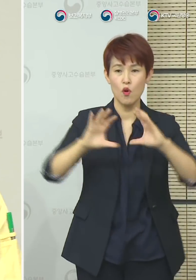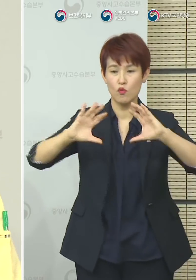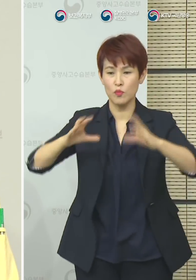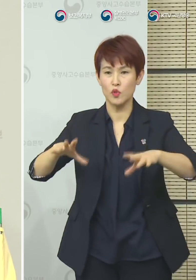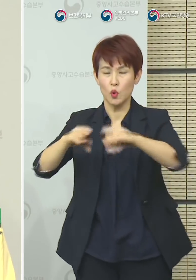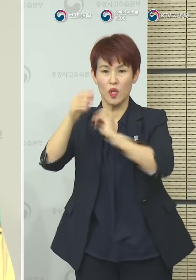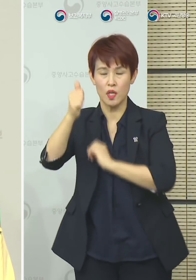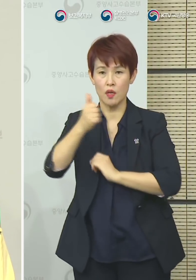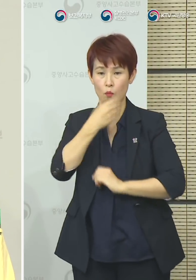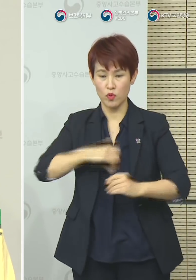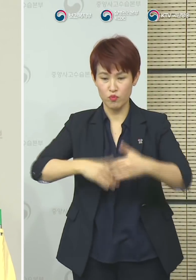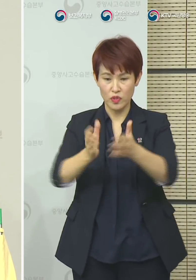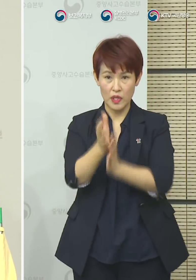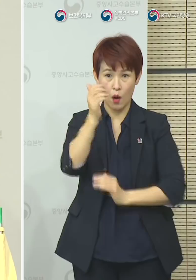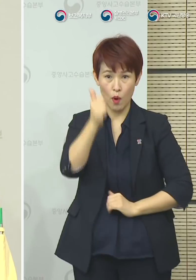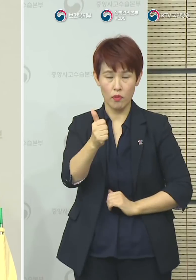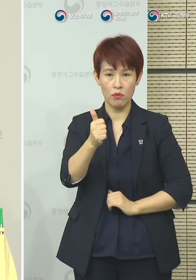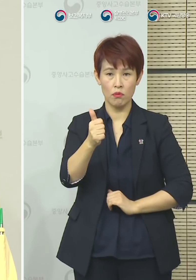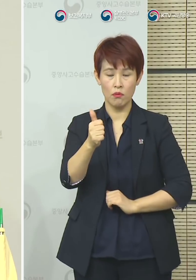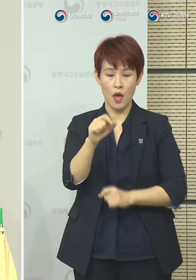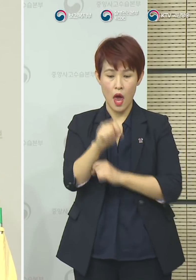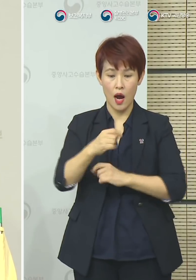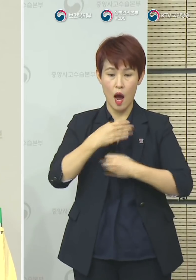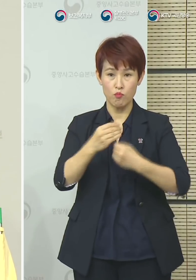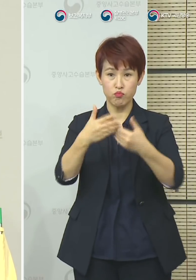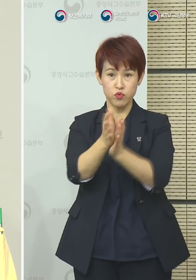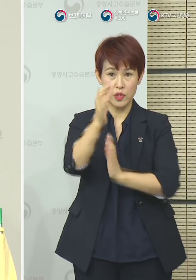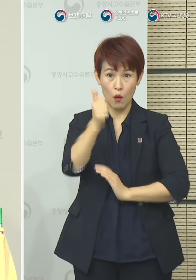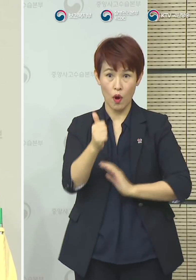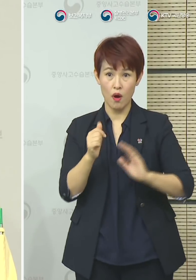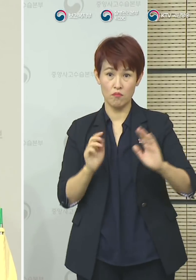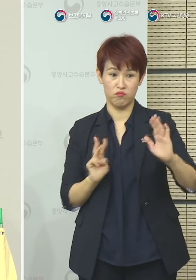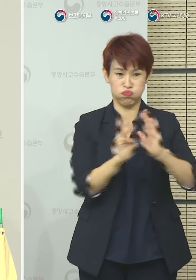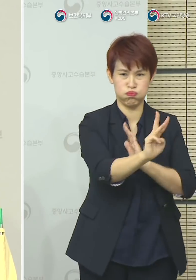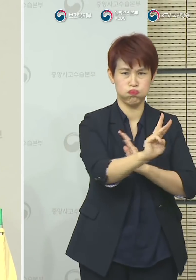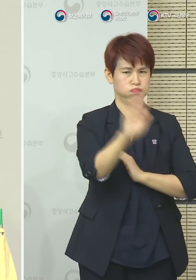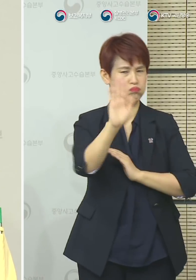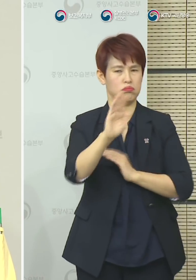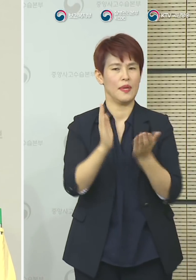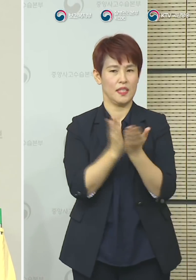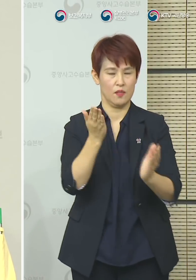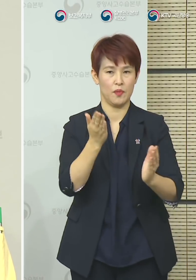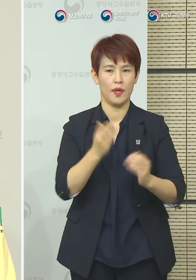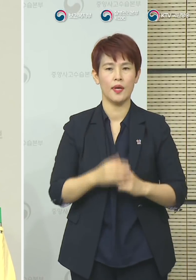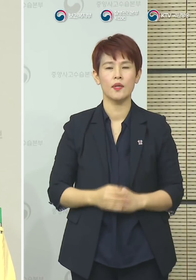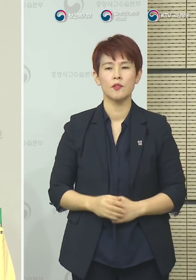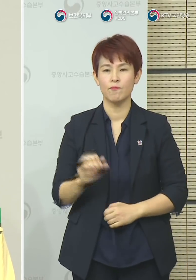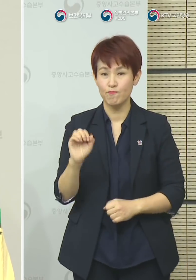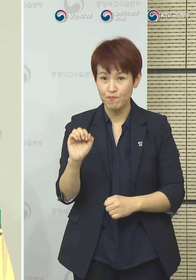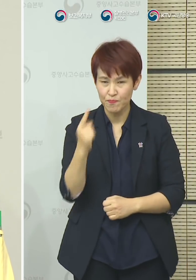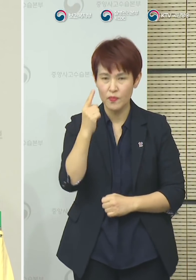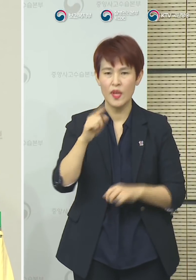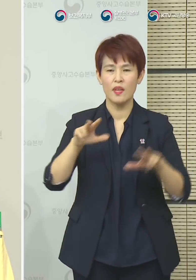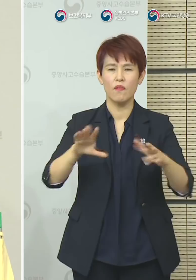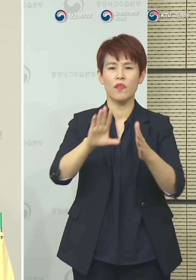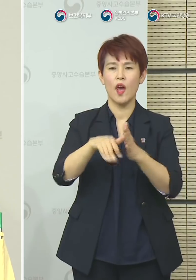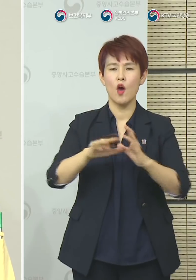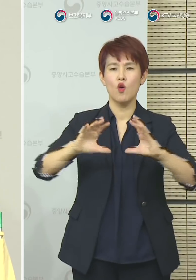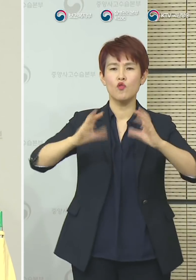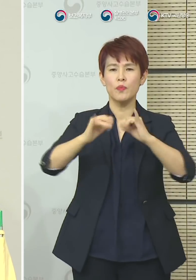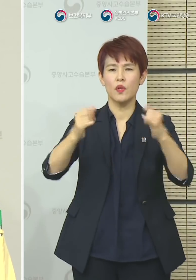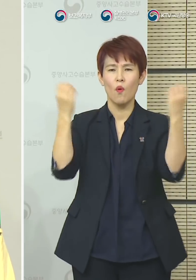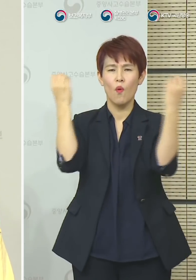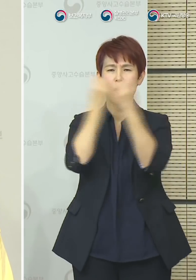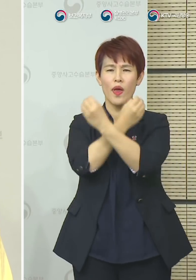국무총리나 복지부 장관, 행안부 장관이 내려가시는 것은 이치에 맞지 않습니다. 이럴 때일수록 여러 가지 국민들의